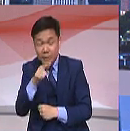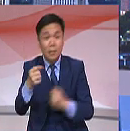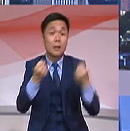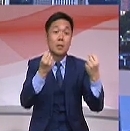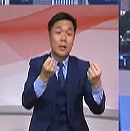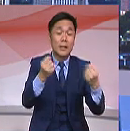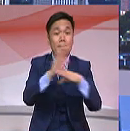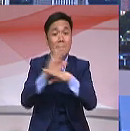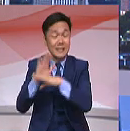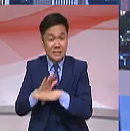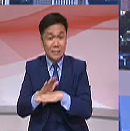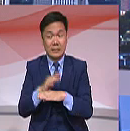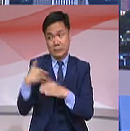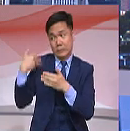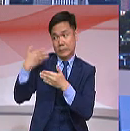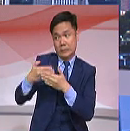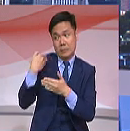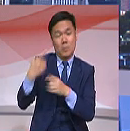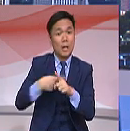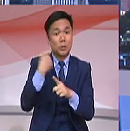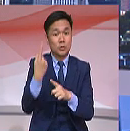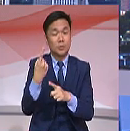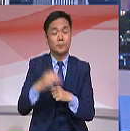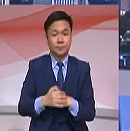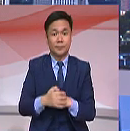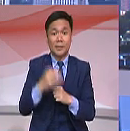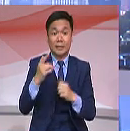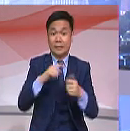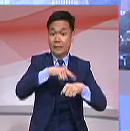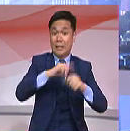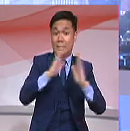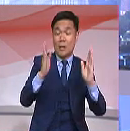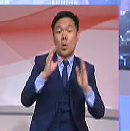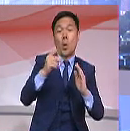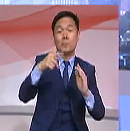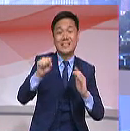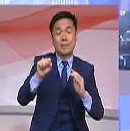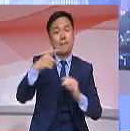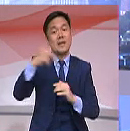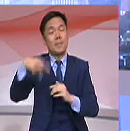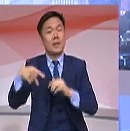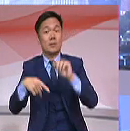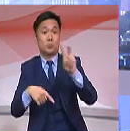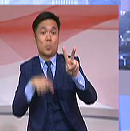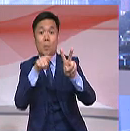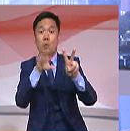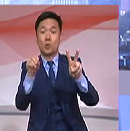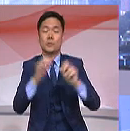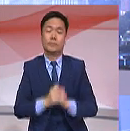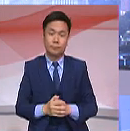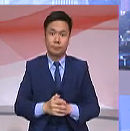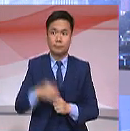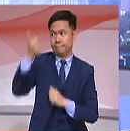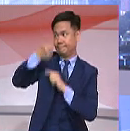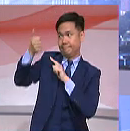jenis perdagangan sejak Januari sehingga semalam sepanjang pelaksanaan Ops COVID PKP 2.0.